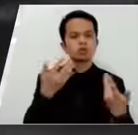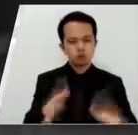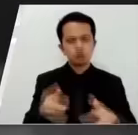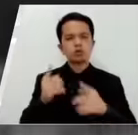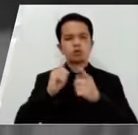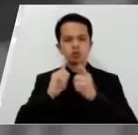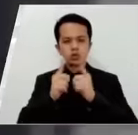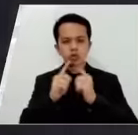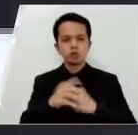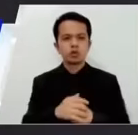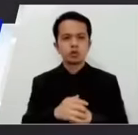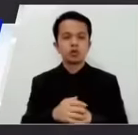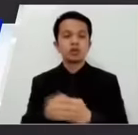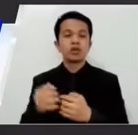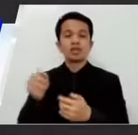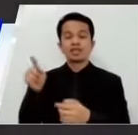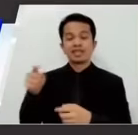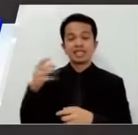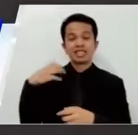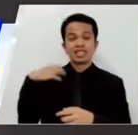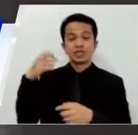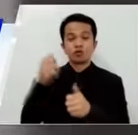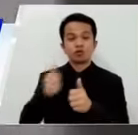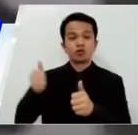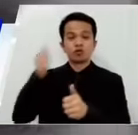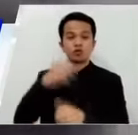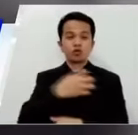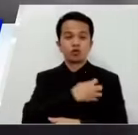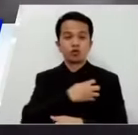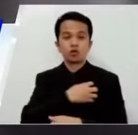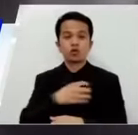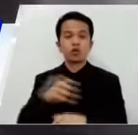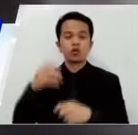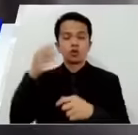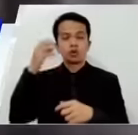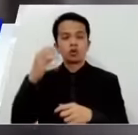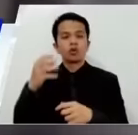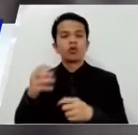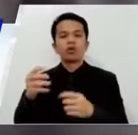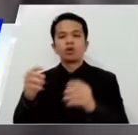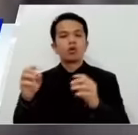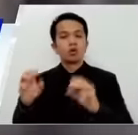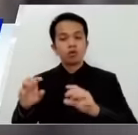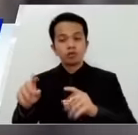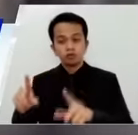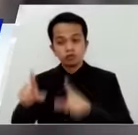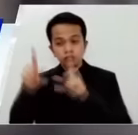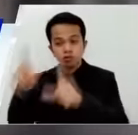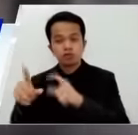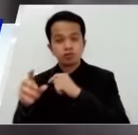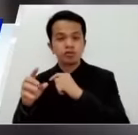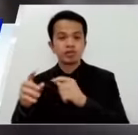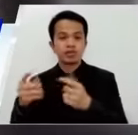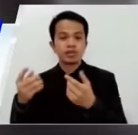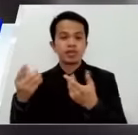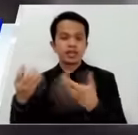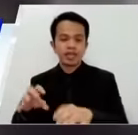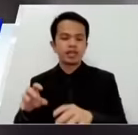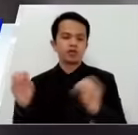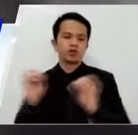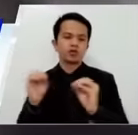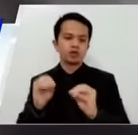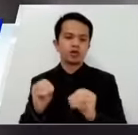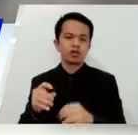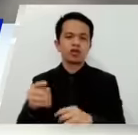Claudio Gapo, hepe ng Moalboal Police Station, walang kaso na isasampal laban sa senior citizen na driver na nakabasag sa glass panel ng